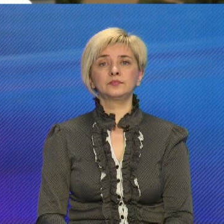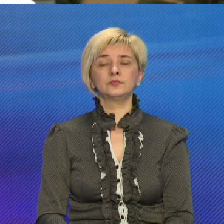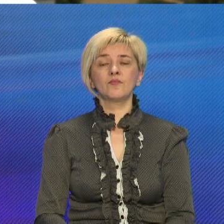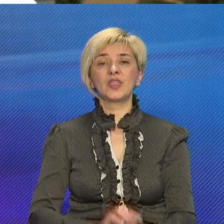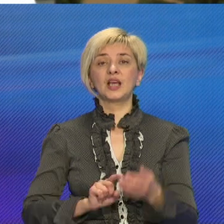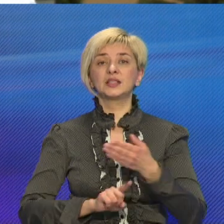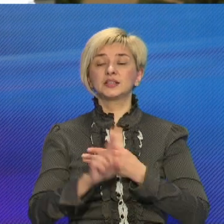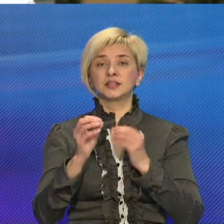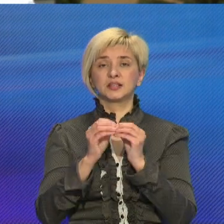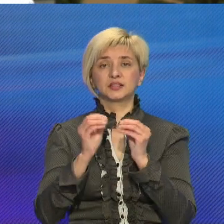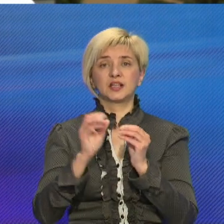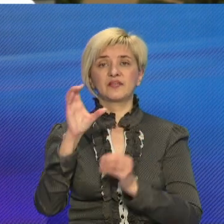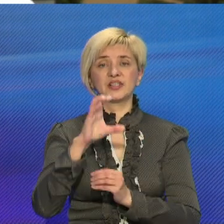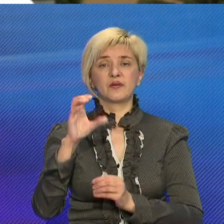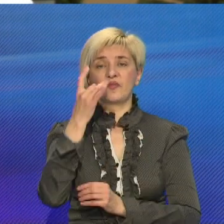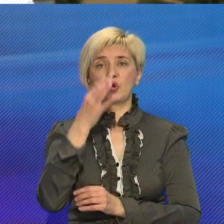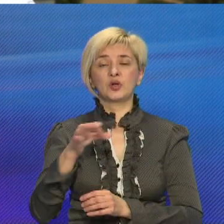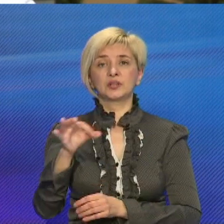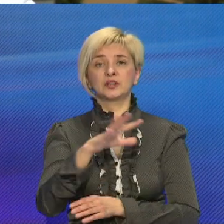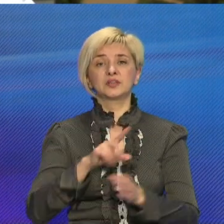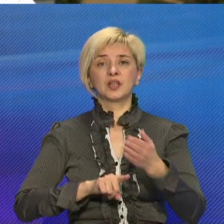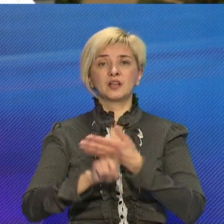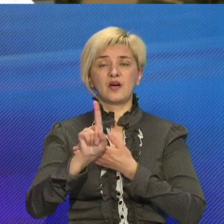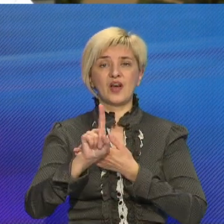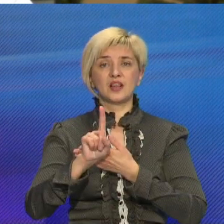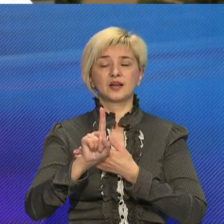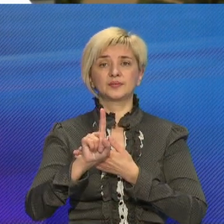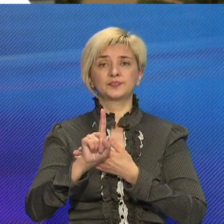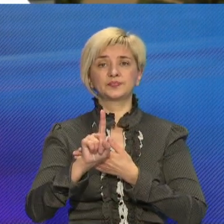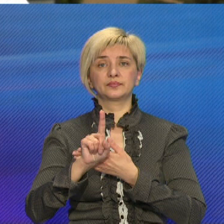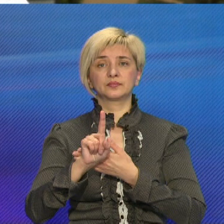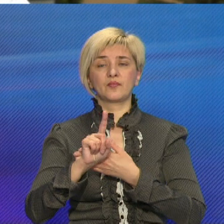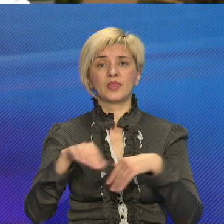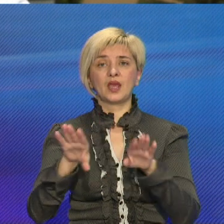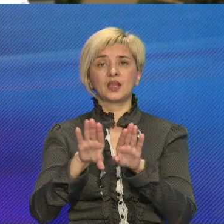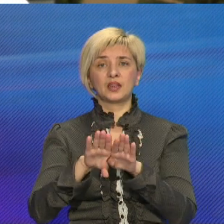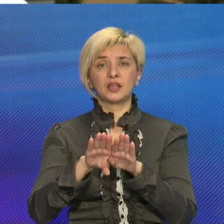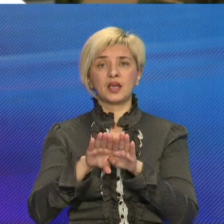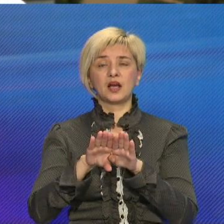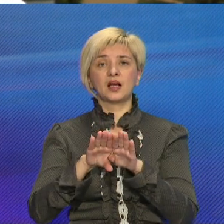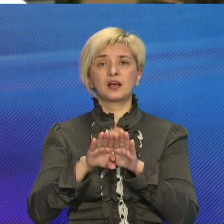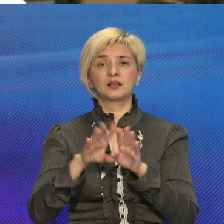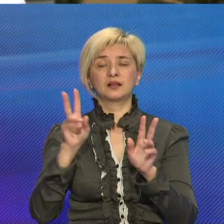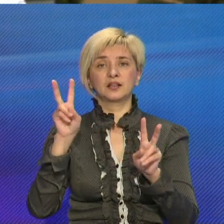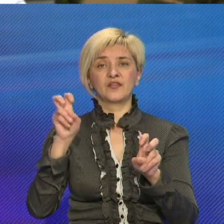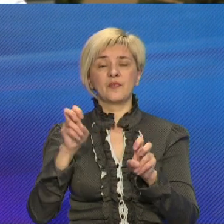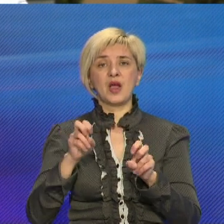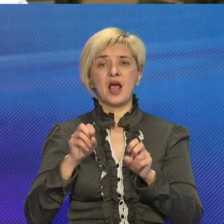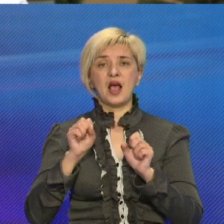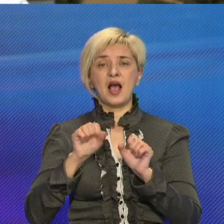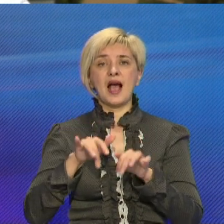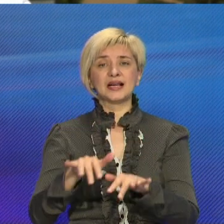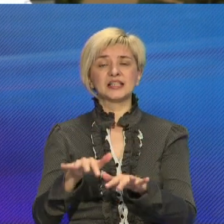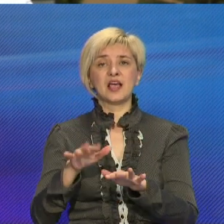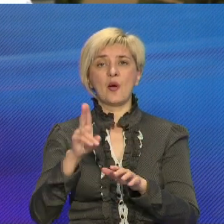С 10 сентября в Гродненском регионе стартовала так называемая акция по оральной вакцинации диких